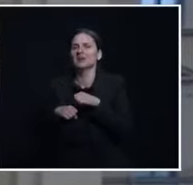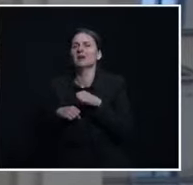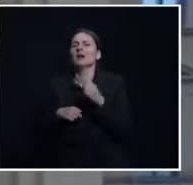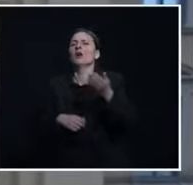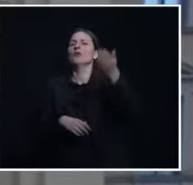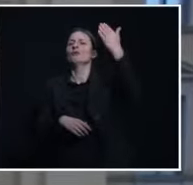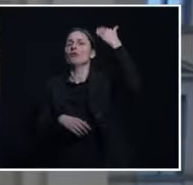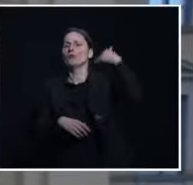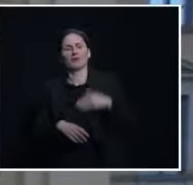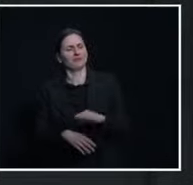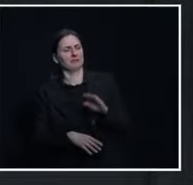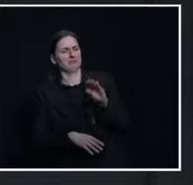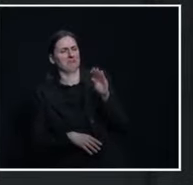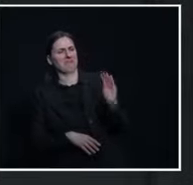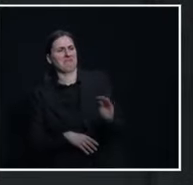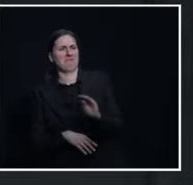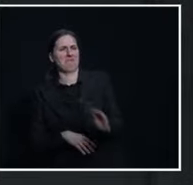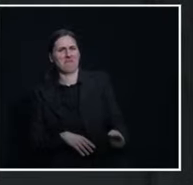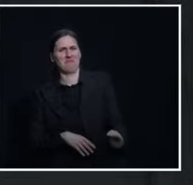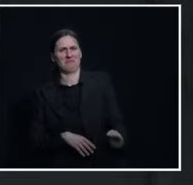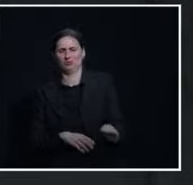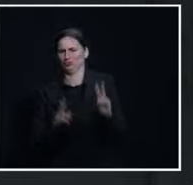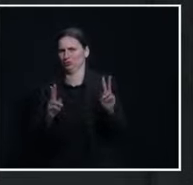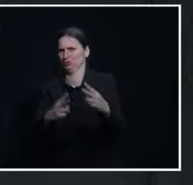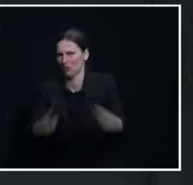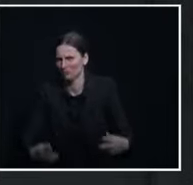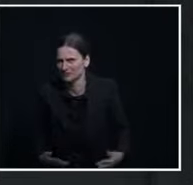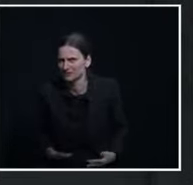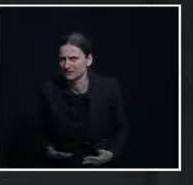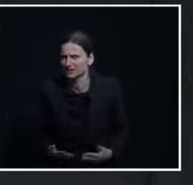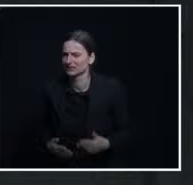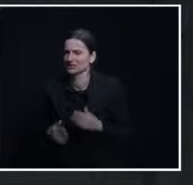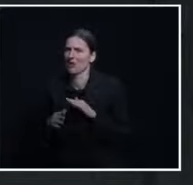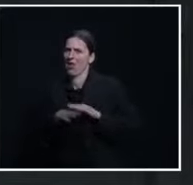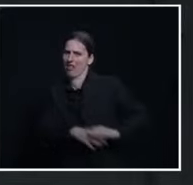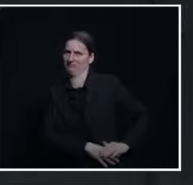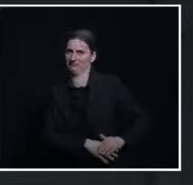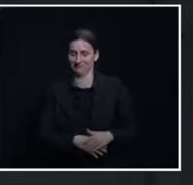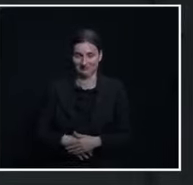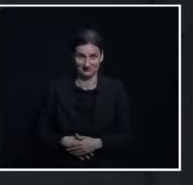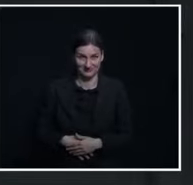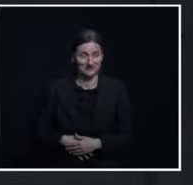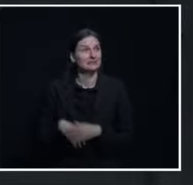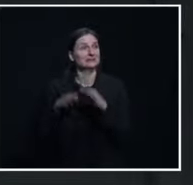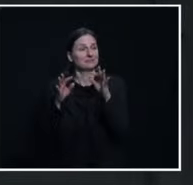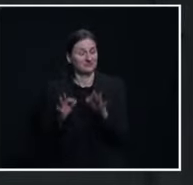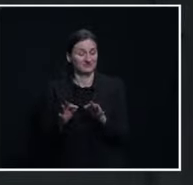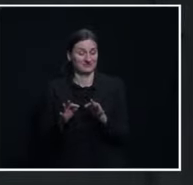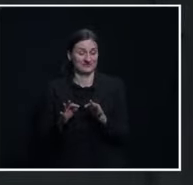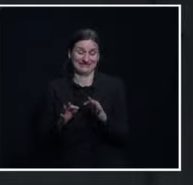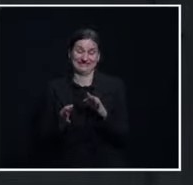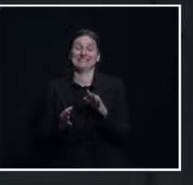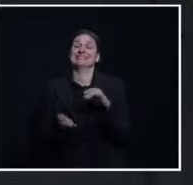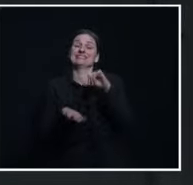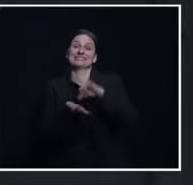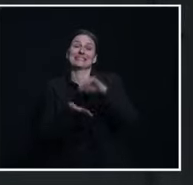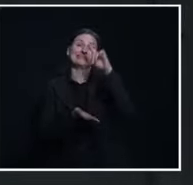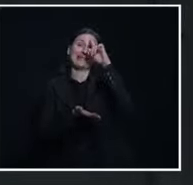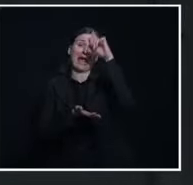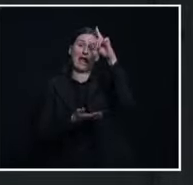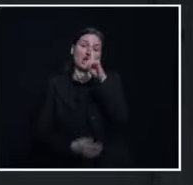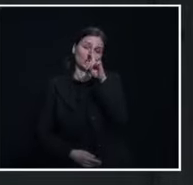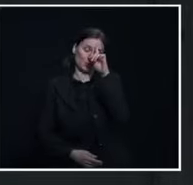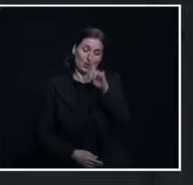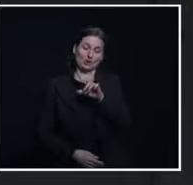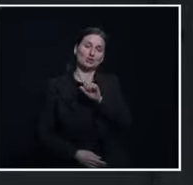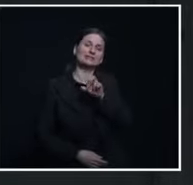jahrzehntelang ignoriert, geleugnet und verdrängt. Erst die Arbeit des Zentralrats Deutscher Sinti und